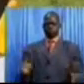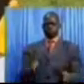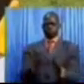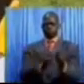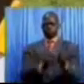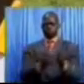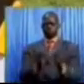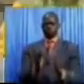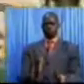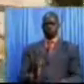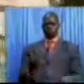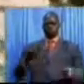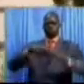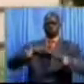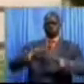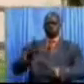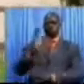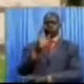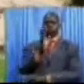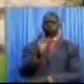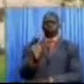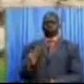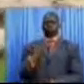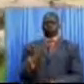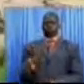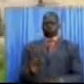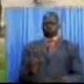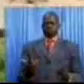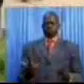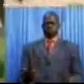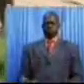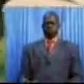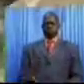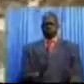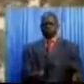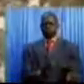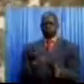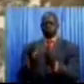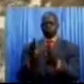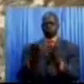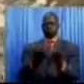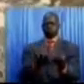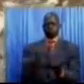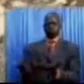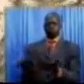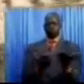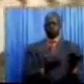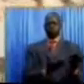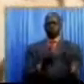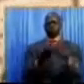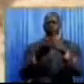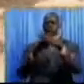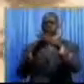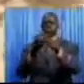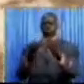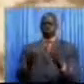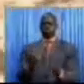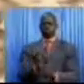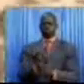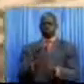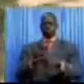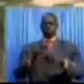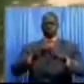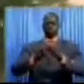à planter les arbres. En choisissant ce site, les organisateurs entendent apporter un début de solution au problème